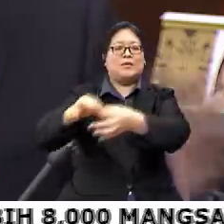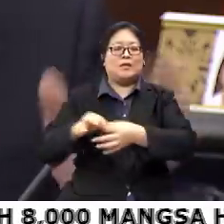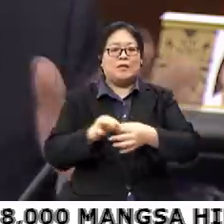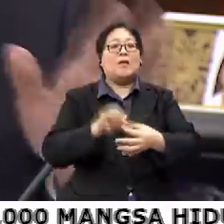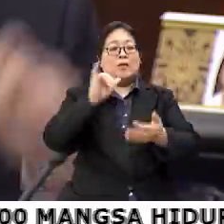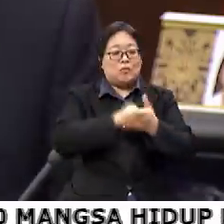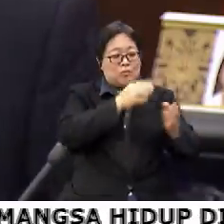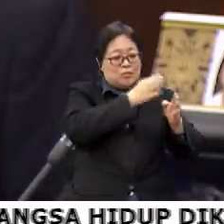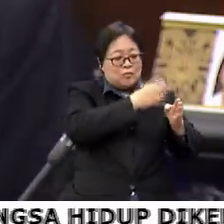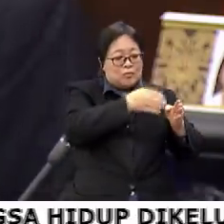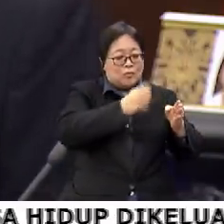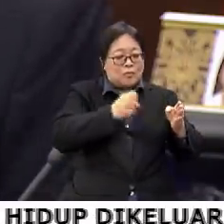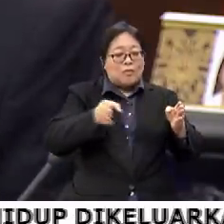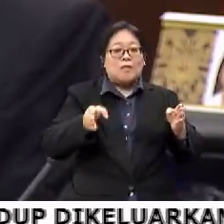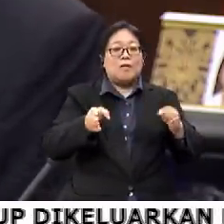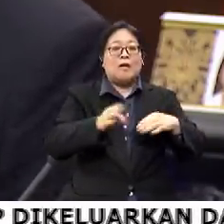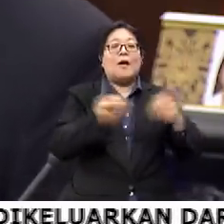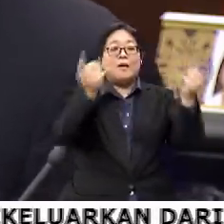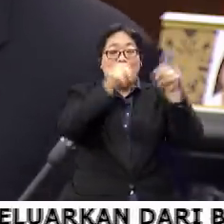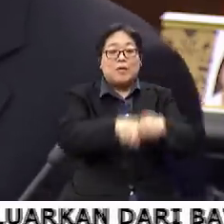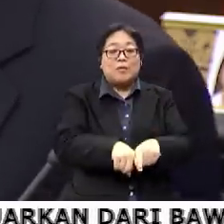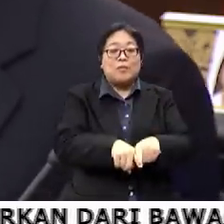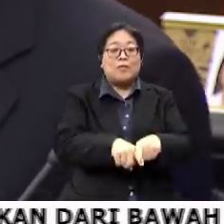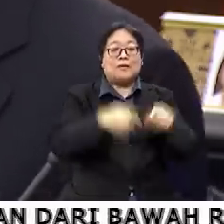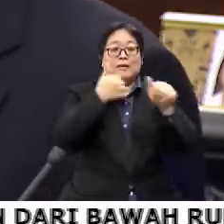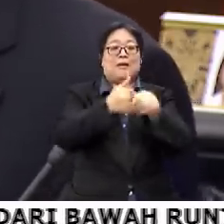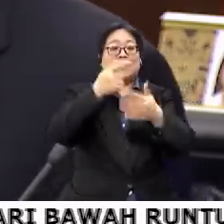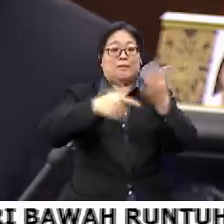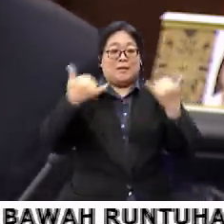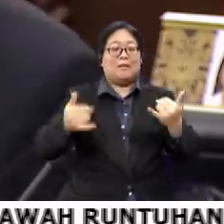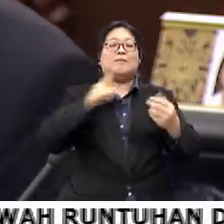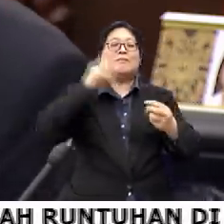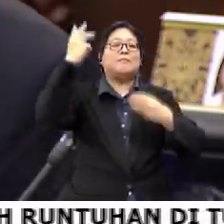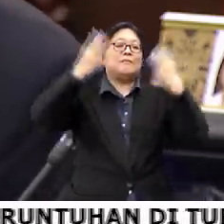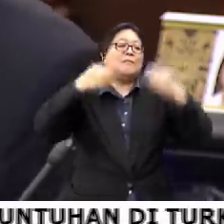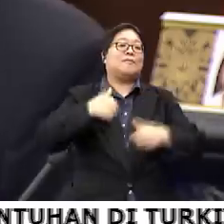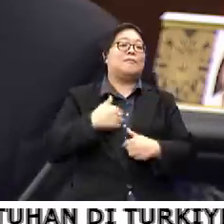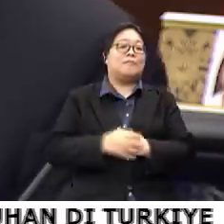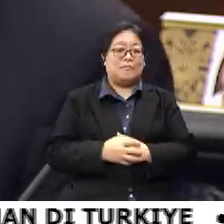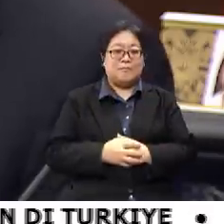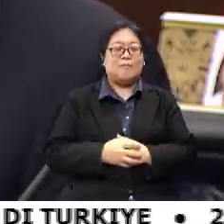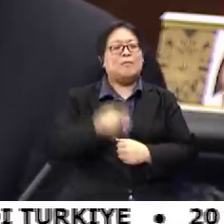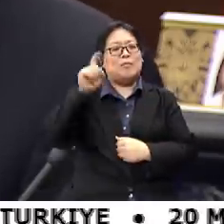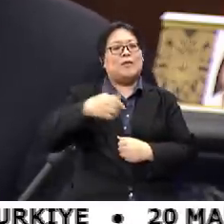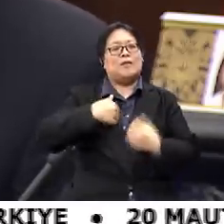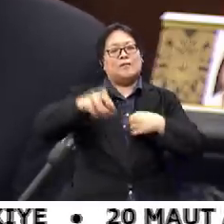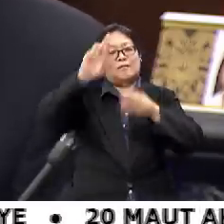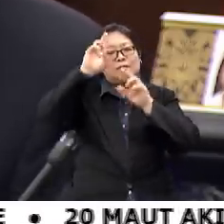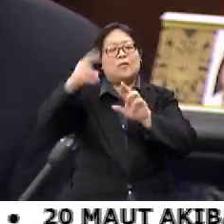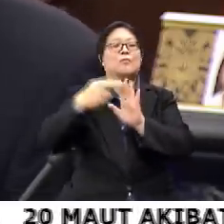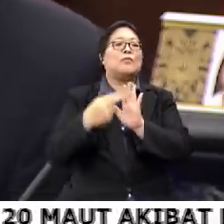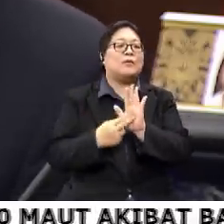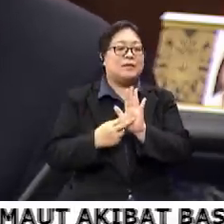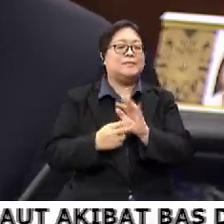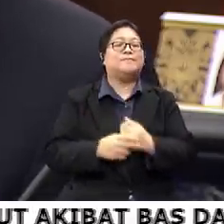Itu rentetan budaya yang dahulu dibawa kepada budaya yang ada pada hari ini, membimbangkan saya. Perlu ada penghormatan dari segi perundangan